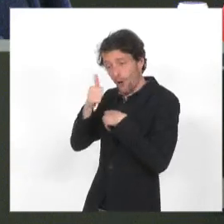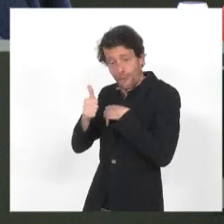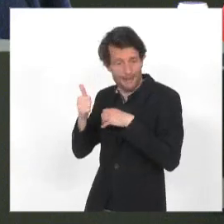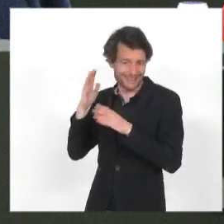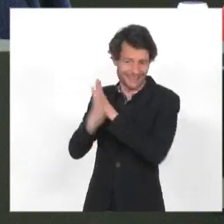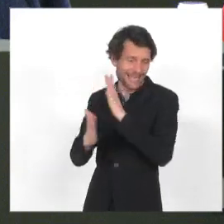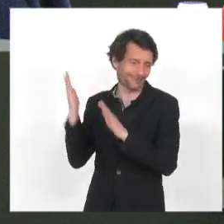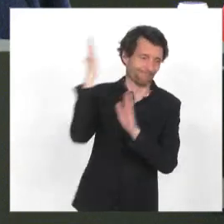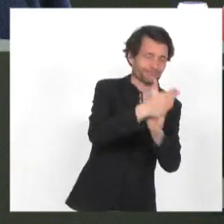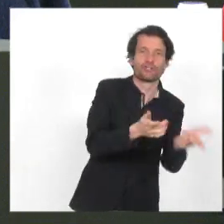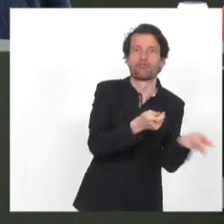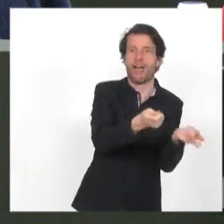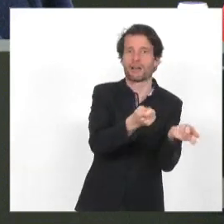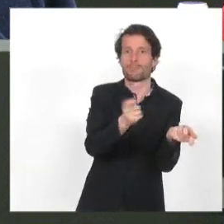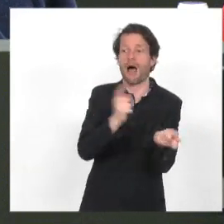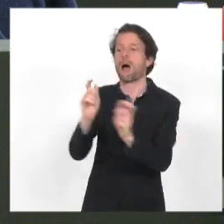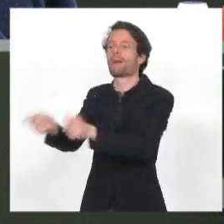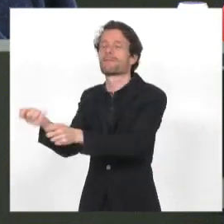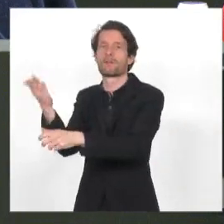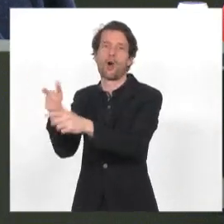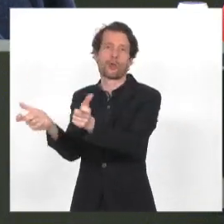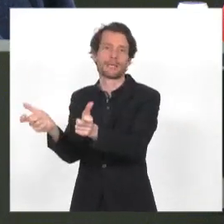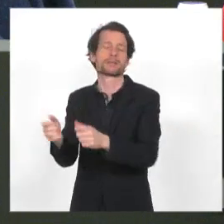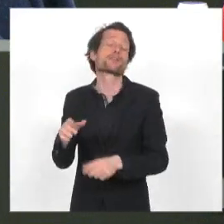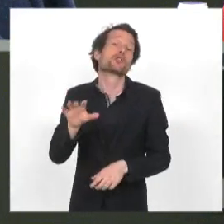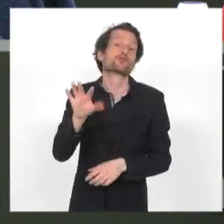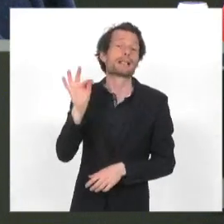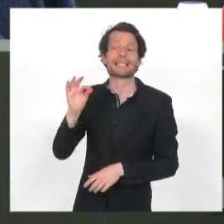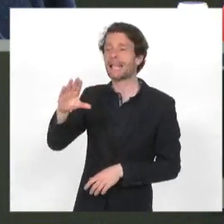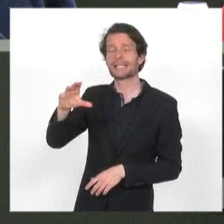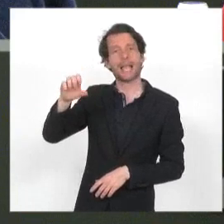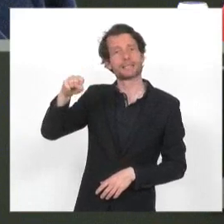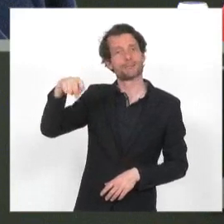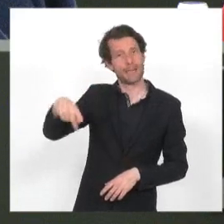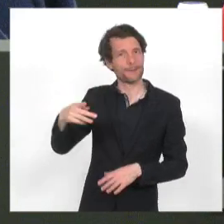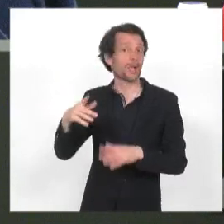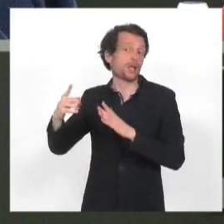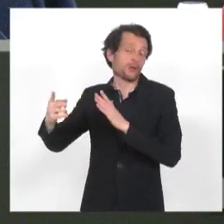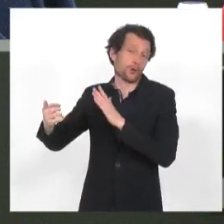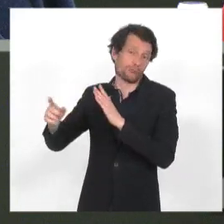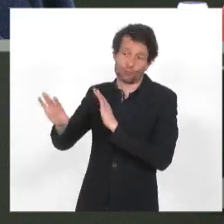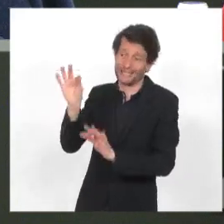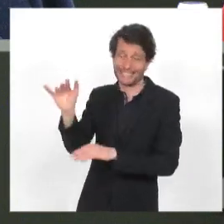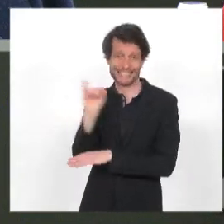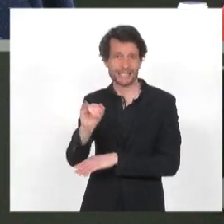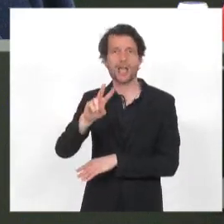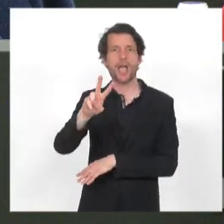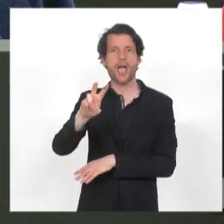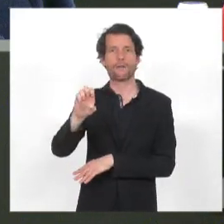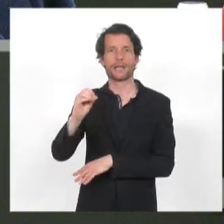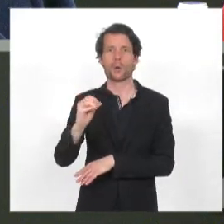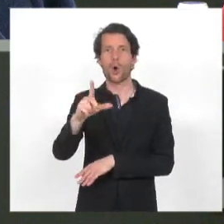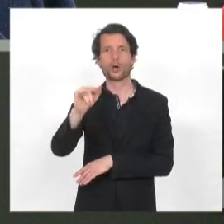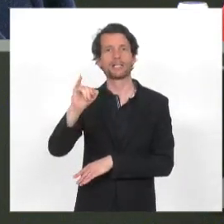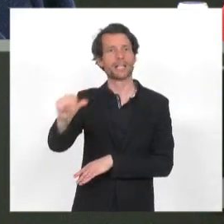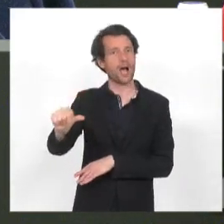liés. Vous avez fait le choix de la CSP de reconduire Veolia pour un contrat de 10 ans et vous nous présentez ce contrat